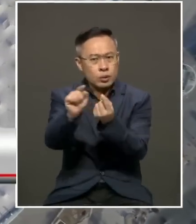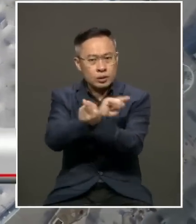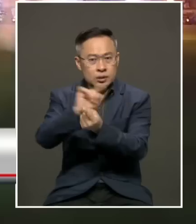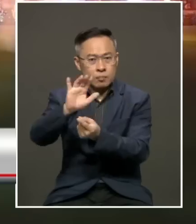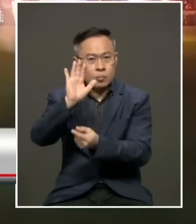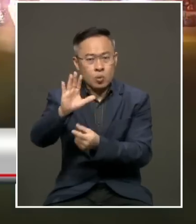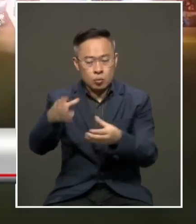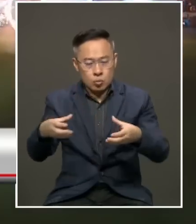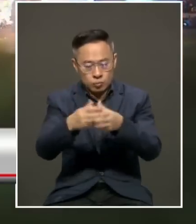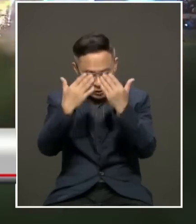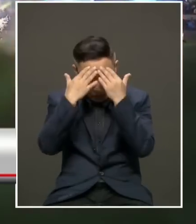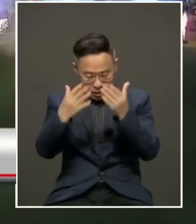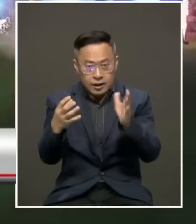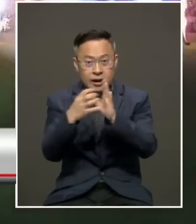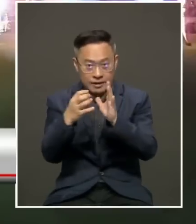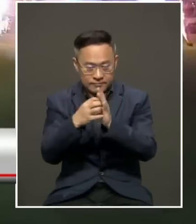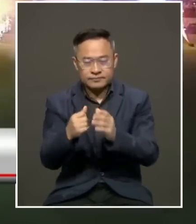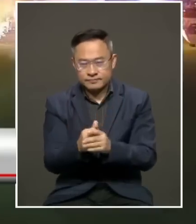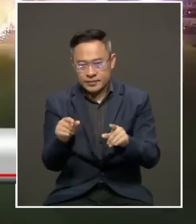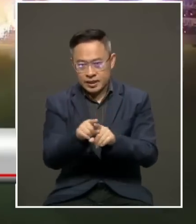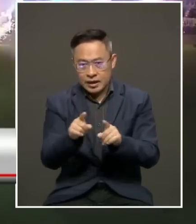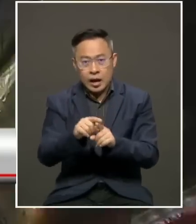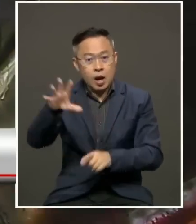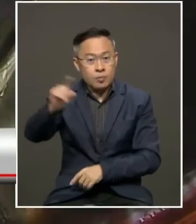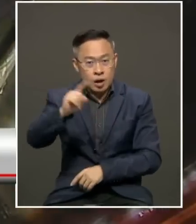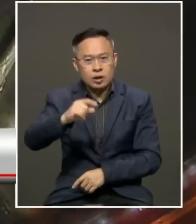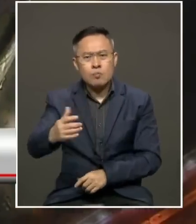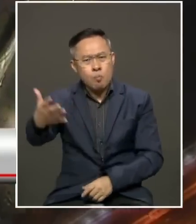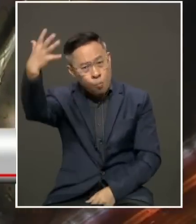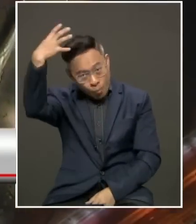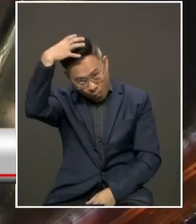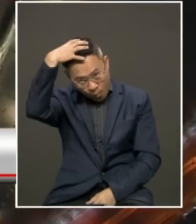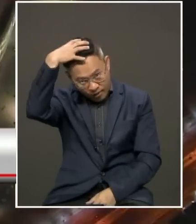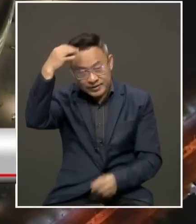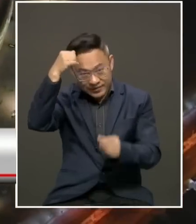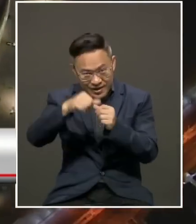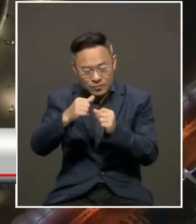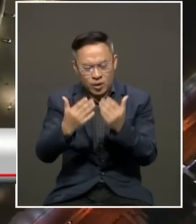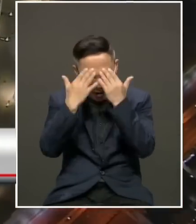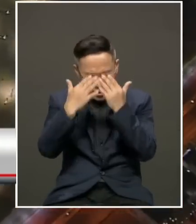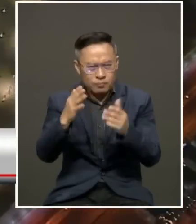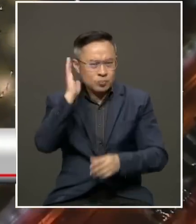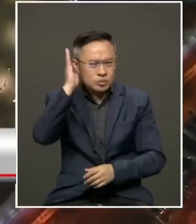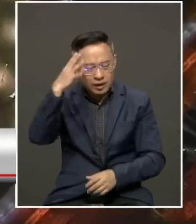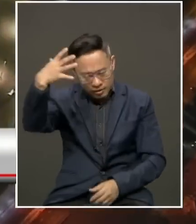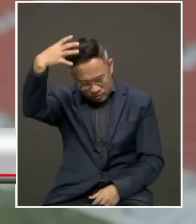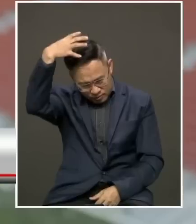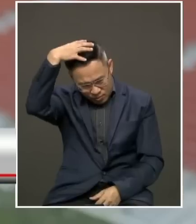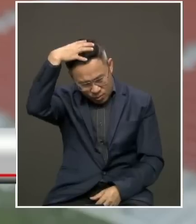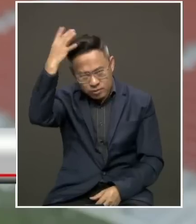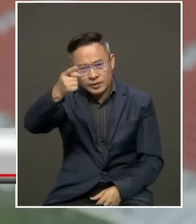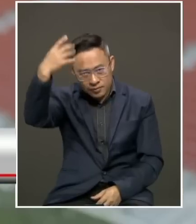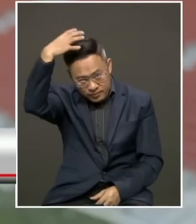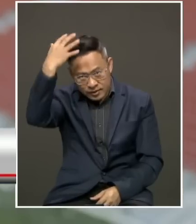มากๆเนื่องจากว่าเขาได้รับแรงบันดาลใจเนี่ยมาจากหมวกกับปีเยาะก็คือหมวกที่เอ่อคนอิสลามเค้าใส่กันนะ